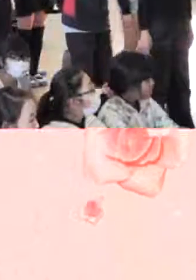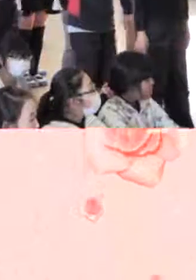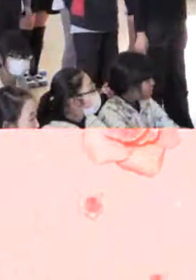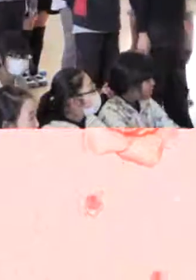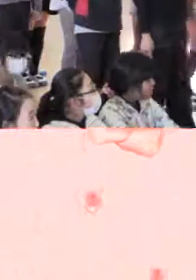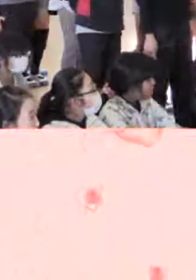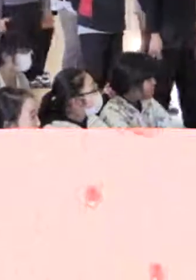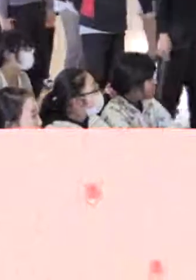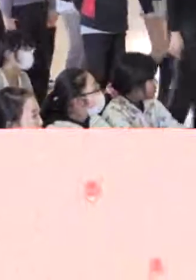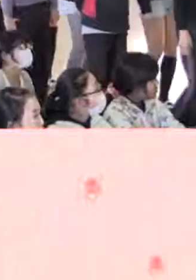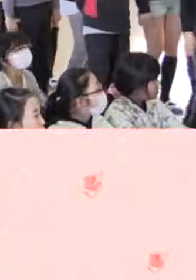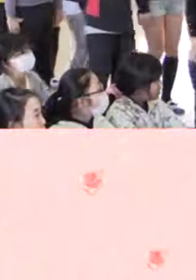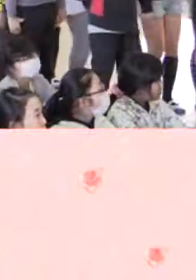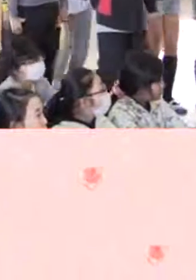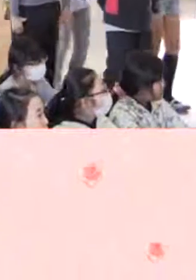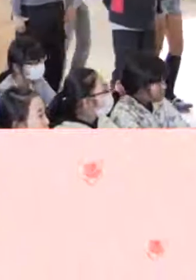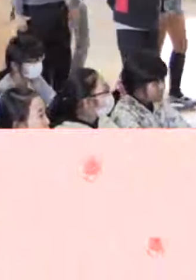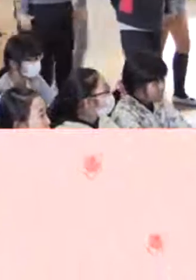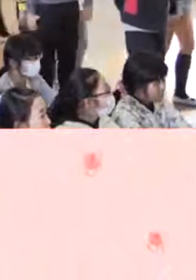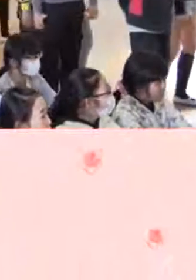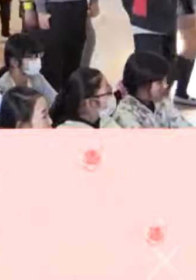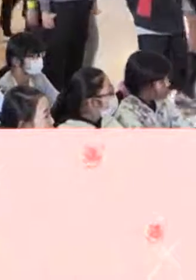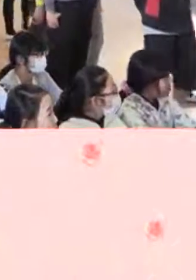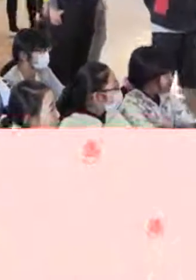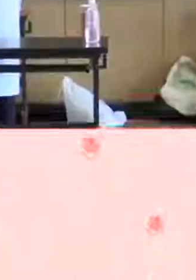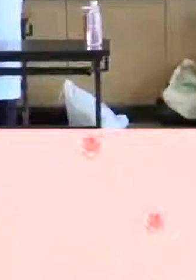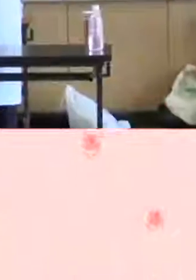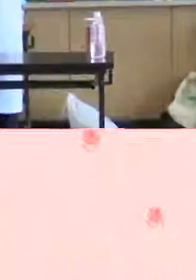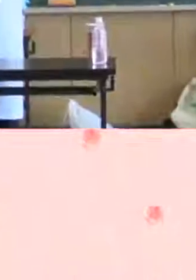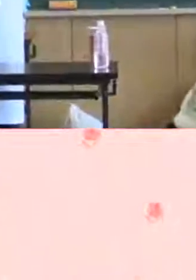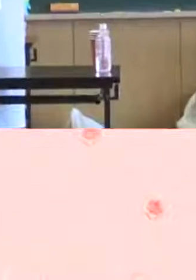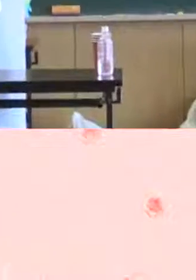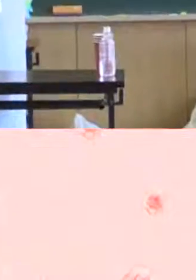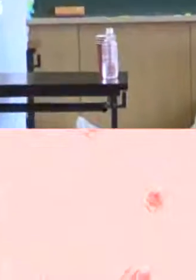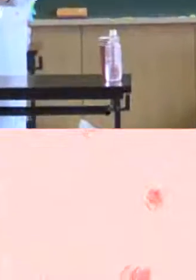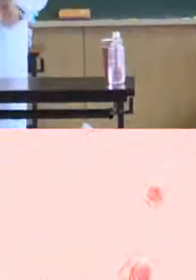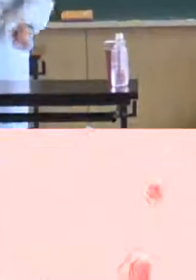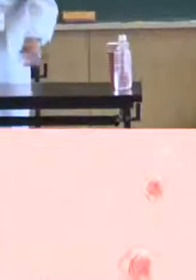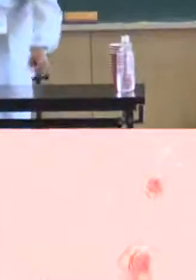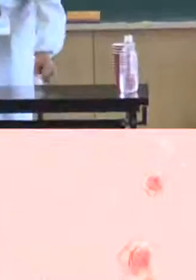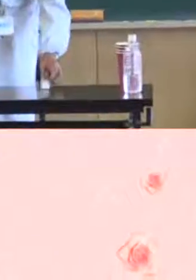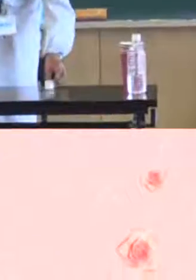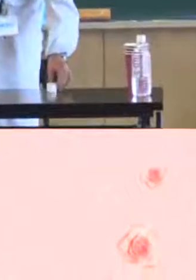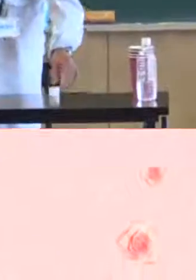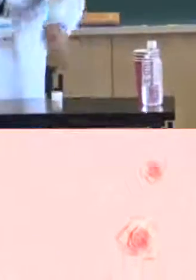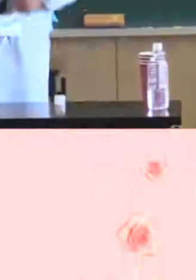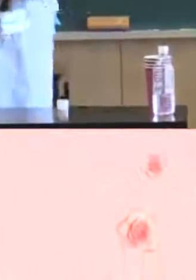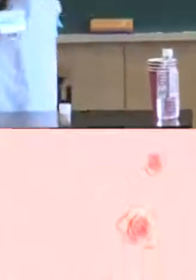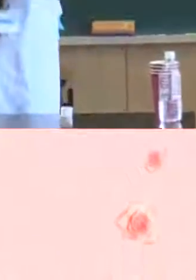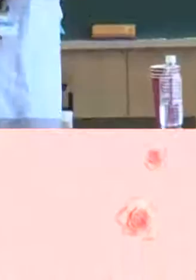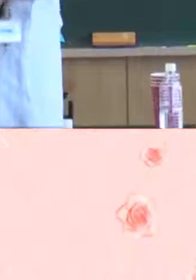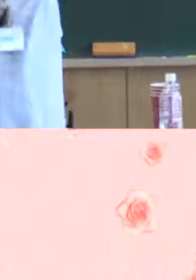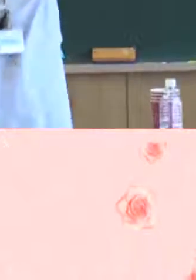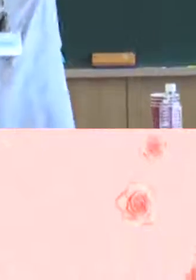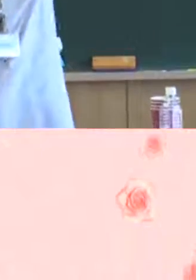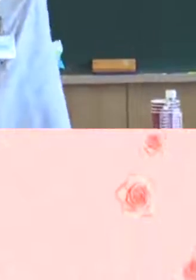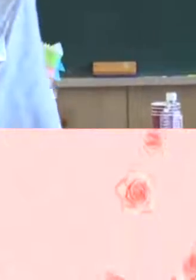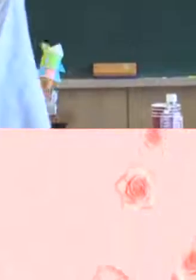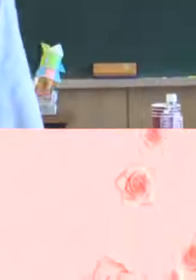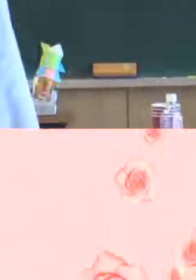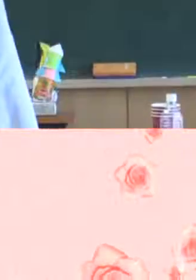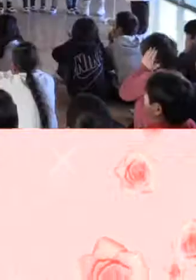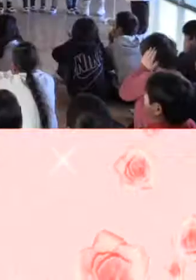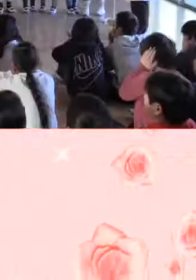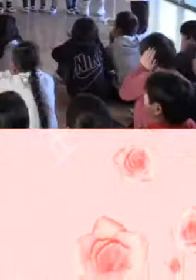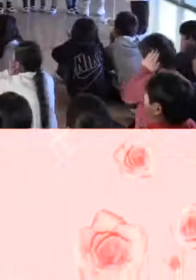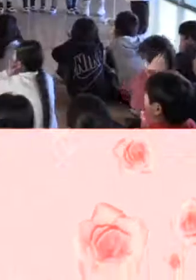街角ズームアップは、科学技術体験センターミラクルの出張サイエンスショー、今回は北越